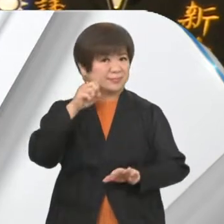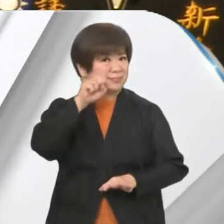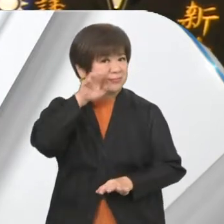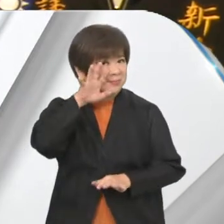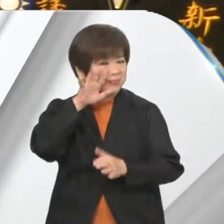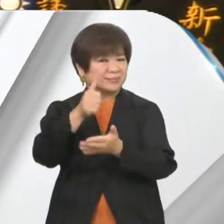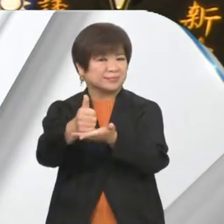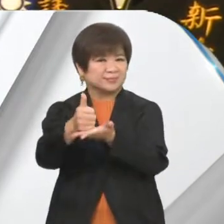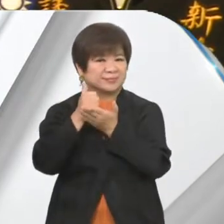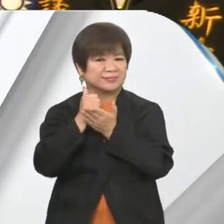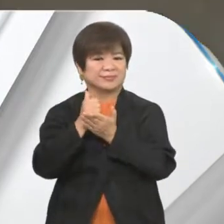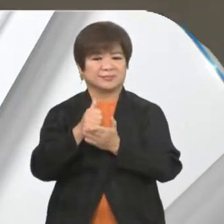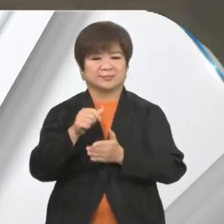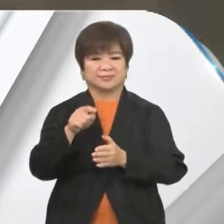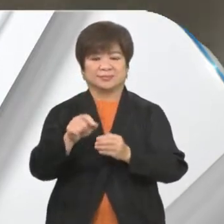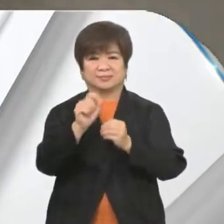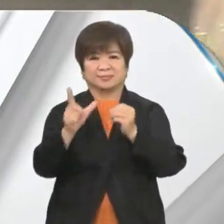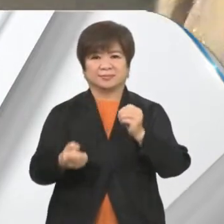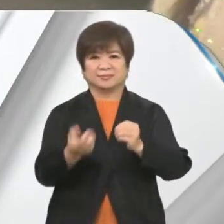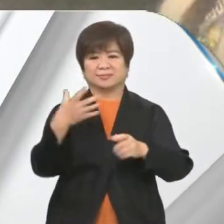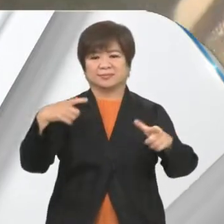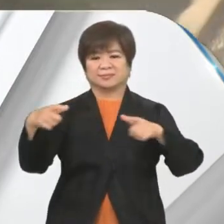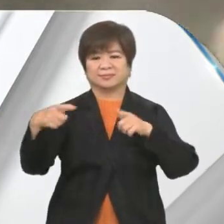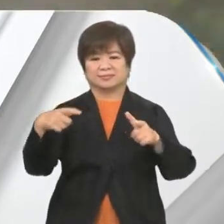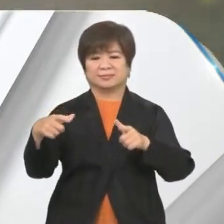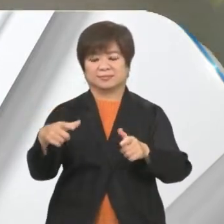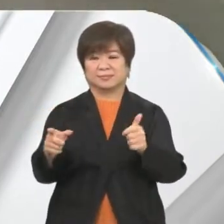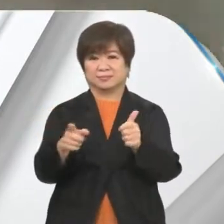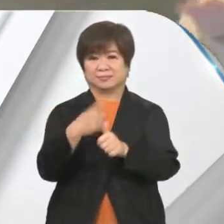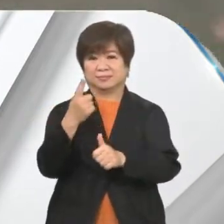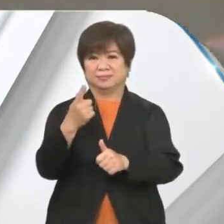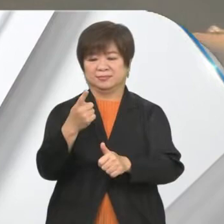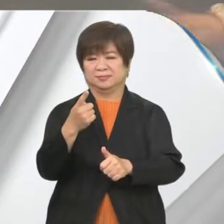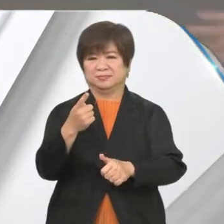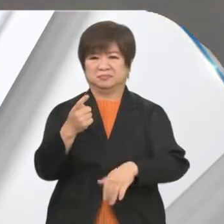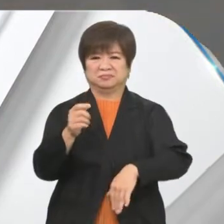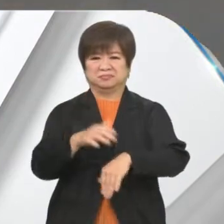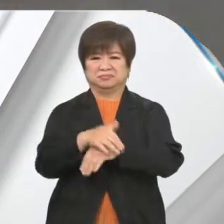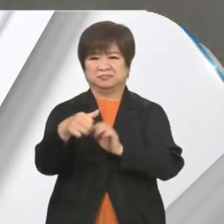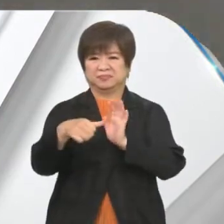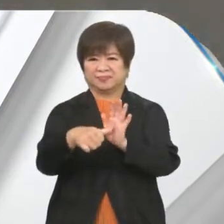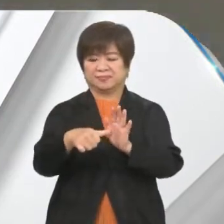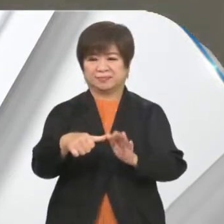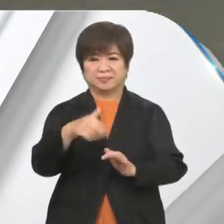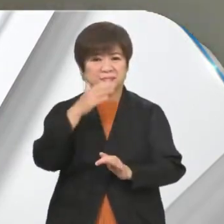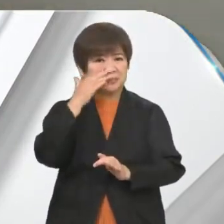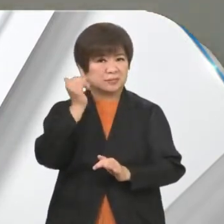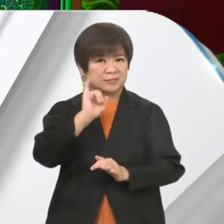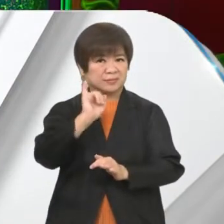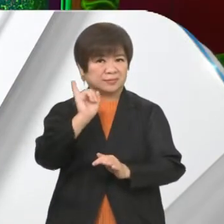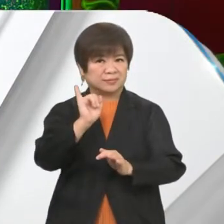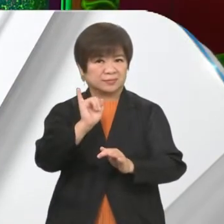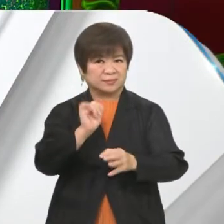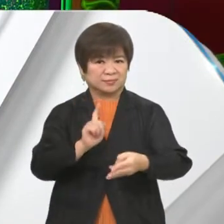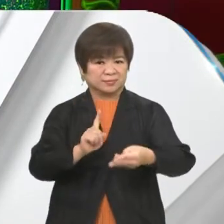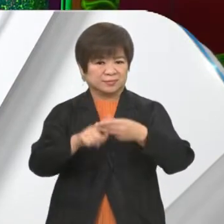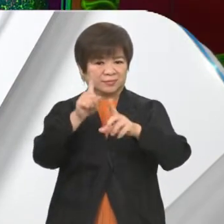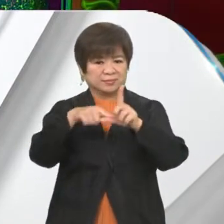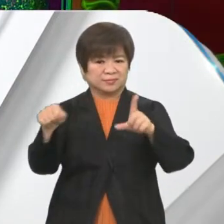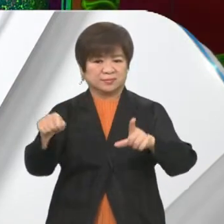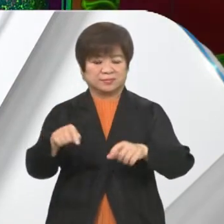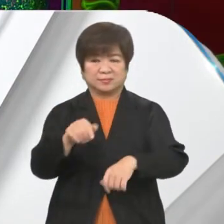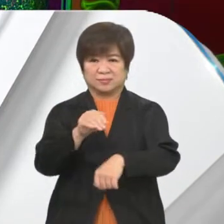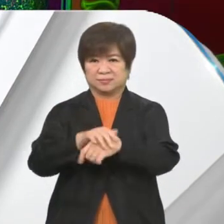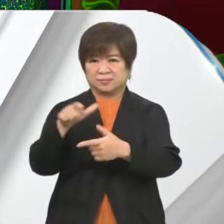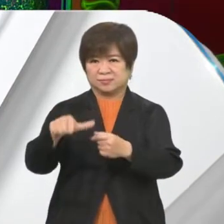到了我们的明华园台柱孙翠凤领衔主演的济公活